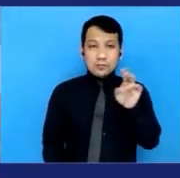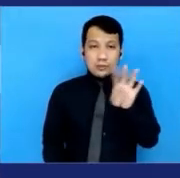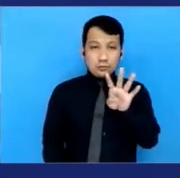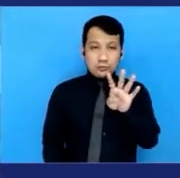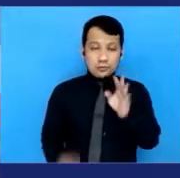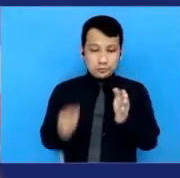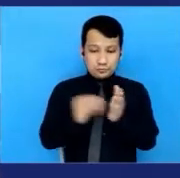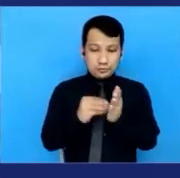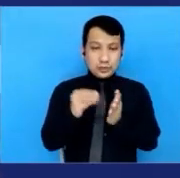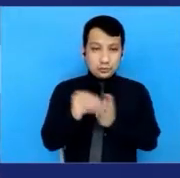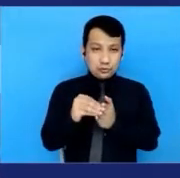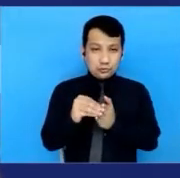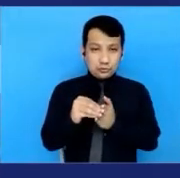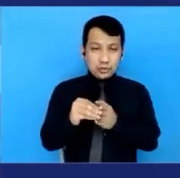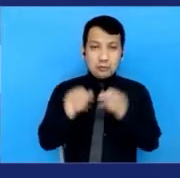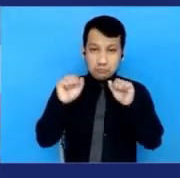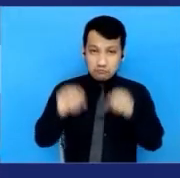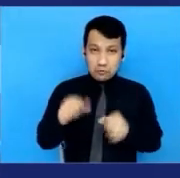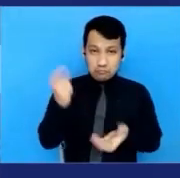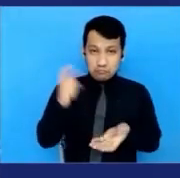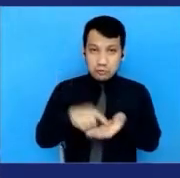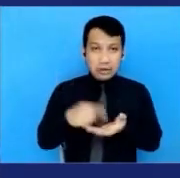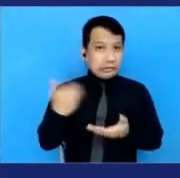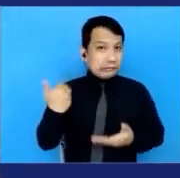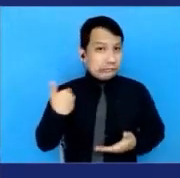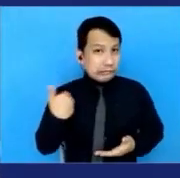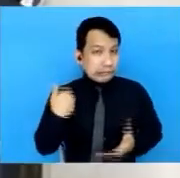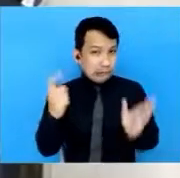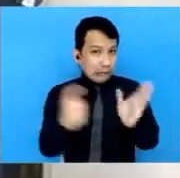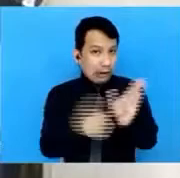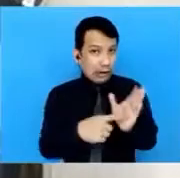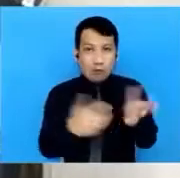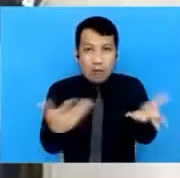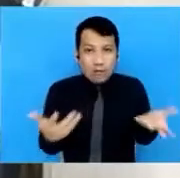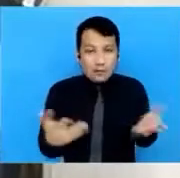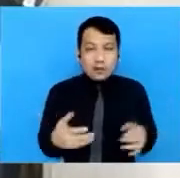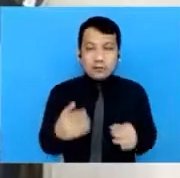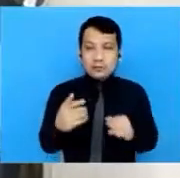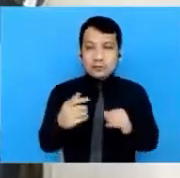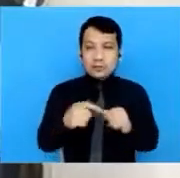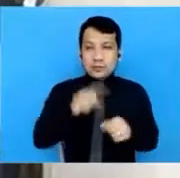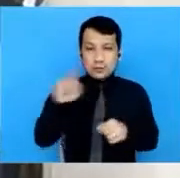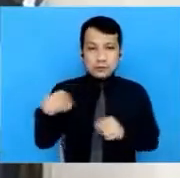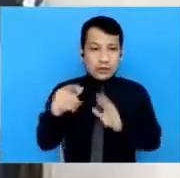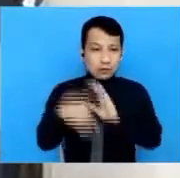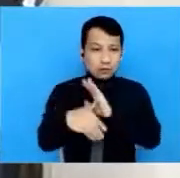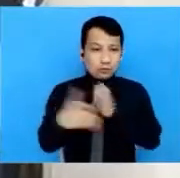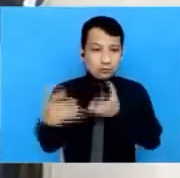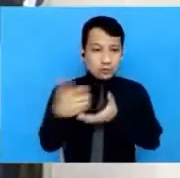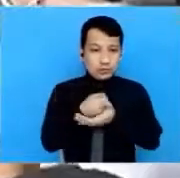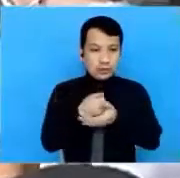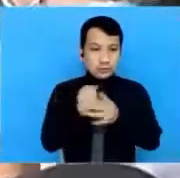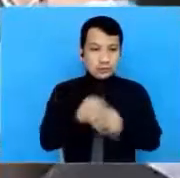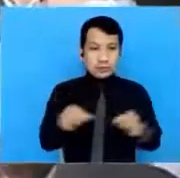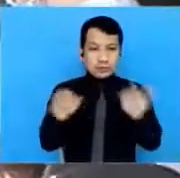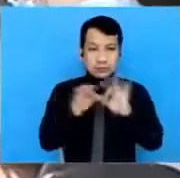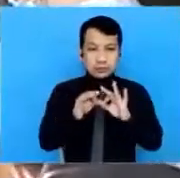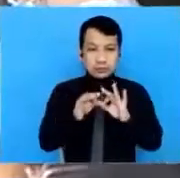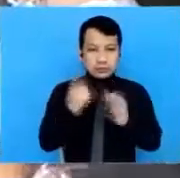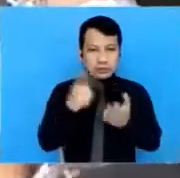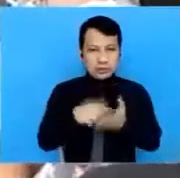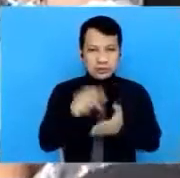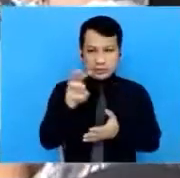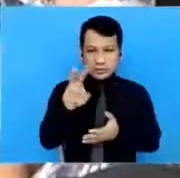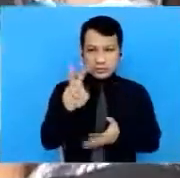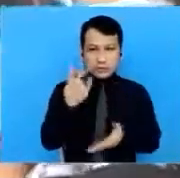no, who have not yet been registered. Per COMELEC data, I think they have registered 62 million so far.